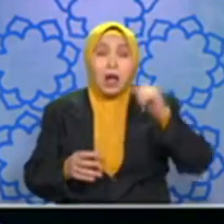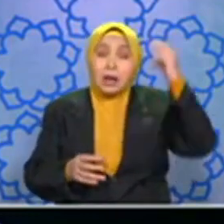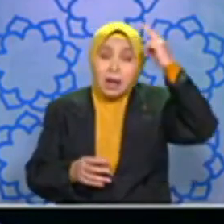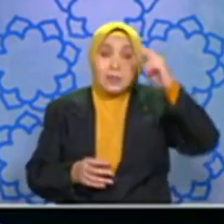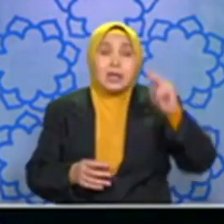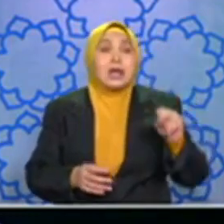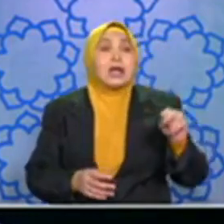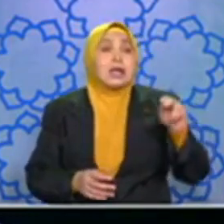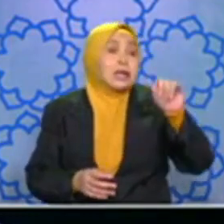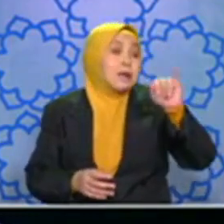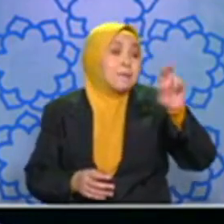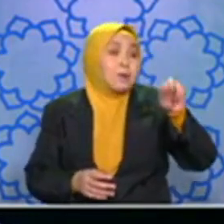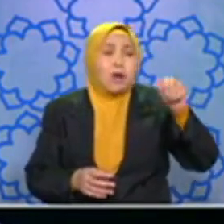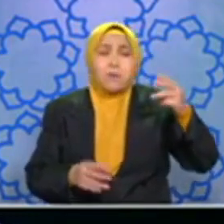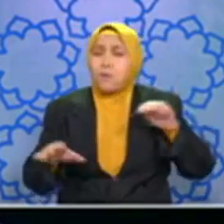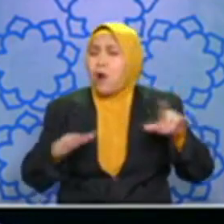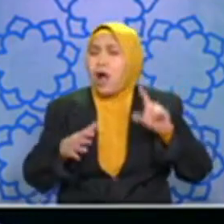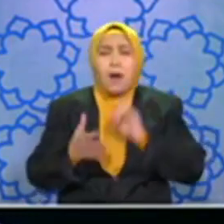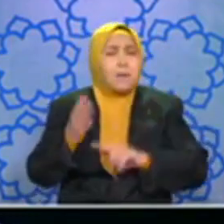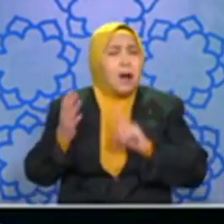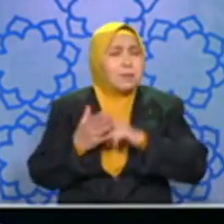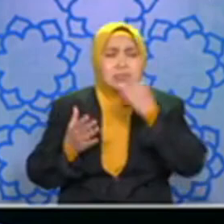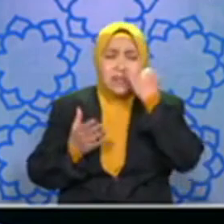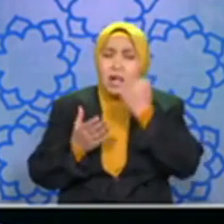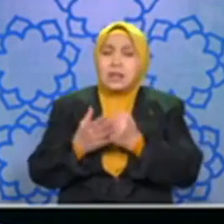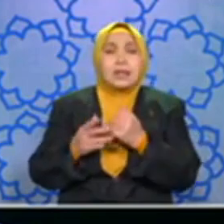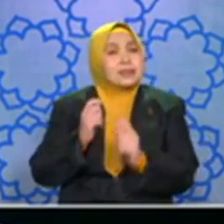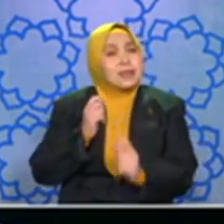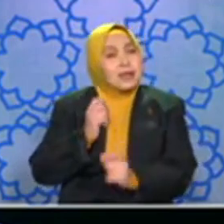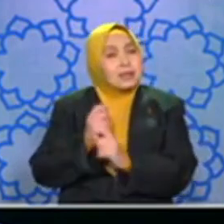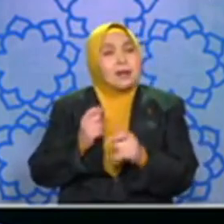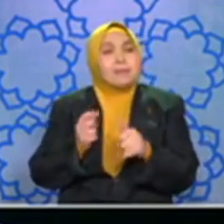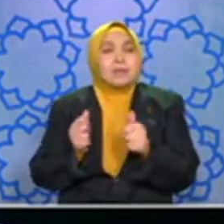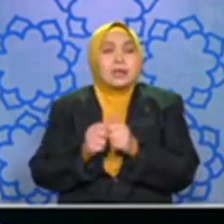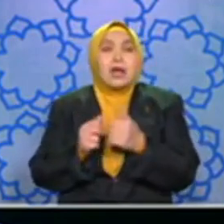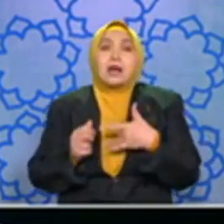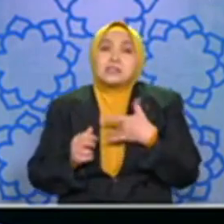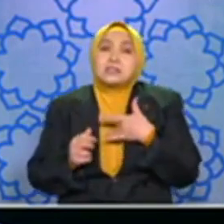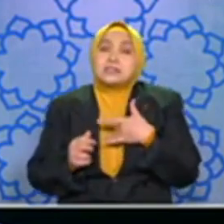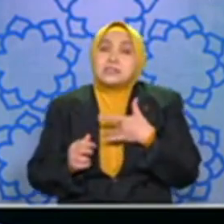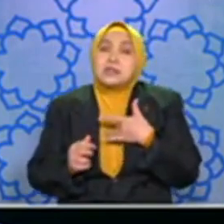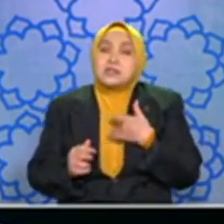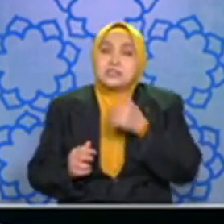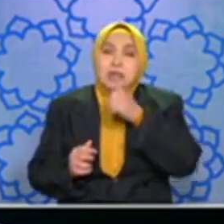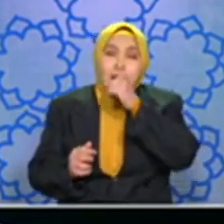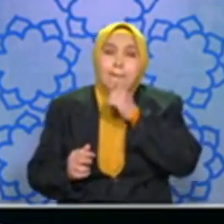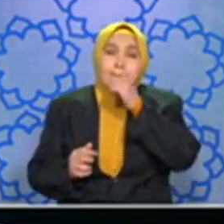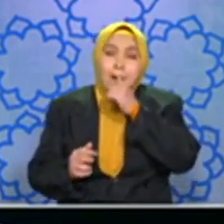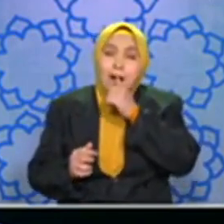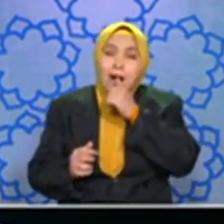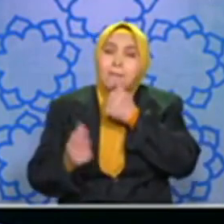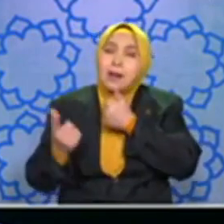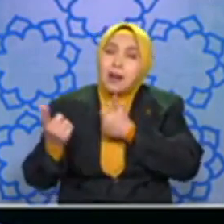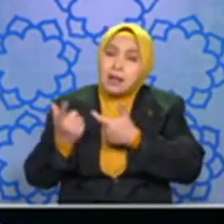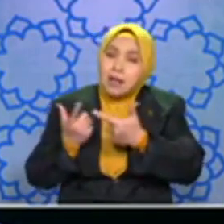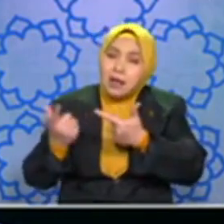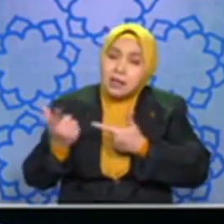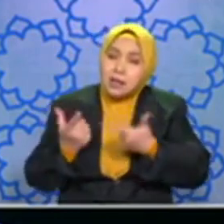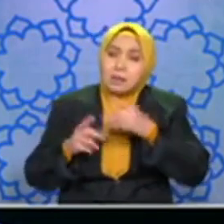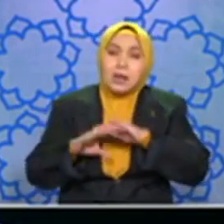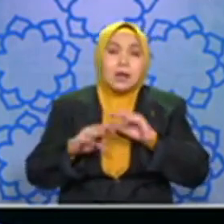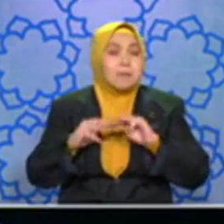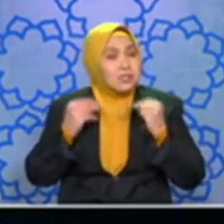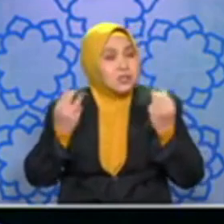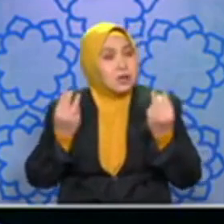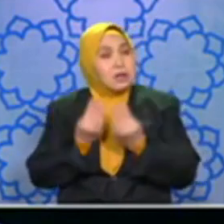itu, orang buat perangai macam mana, dia tetap juga dengan rasa sabar menyantuni kepada masyarakat dia